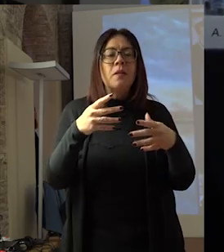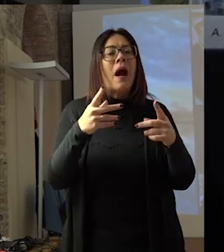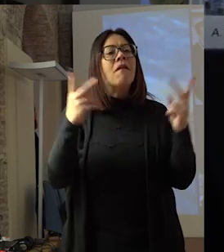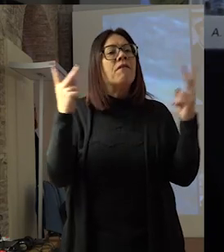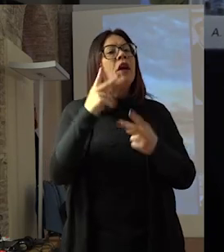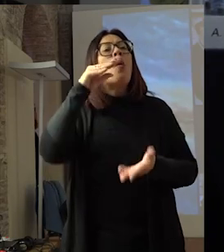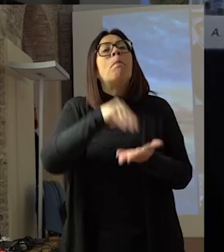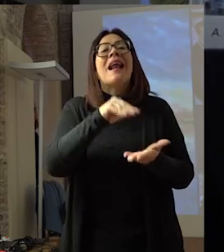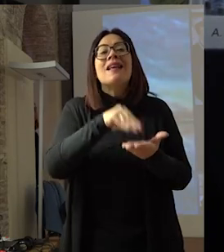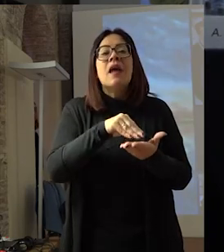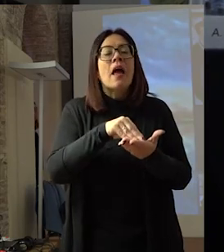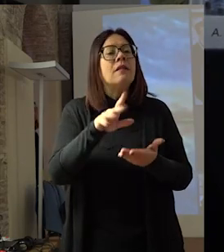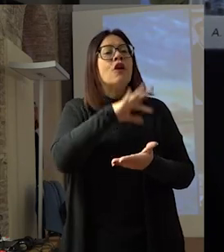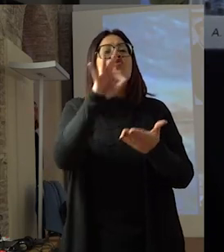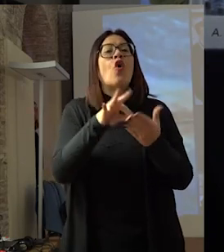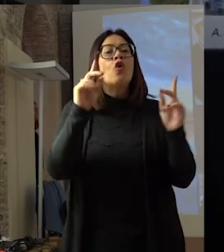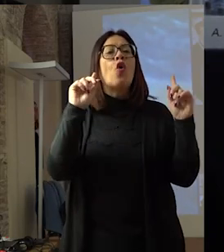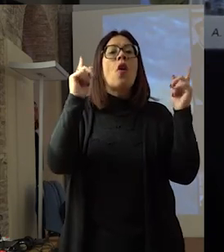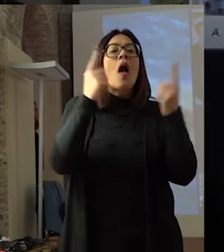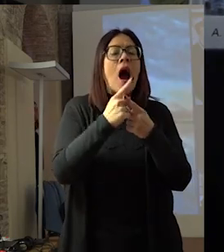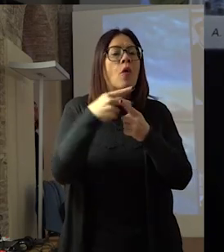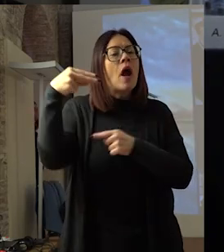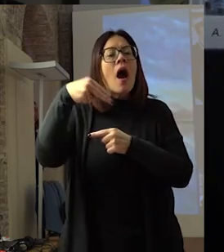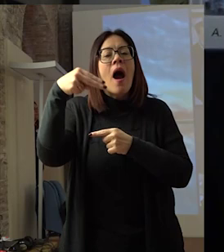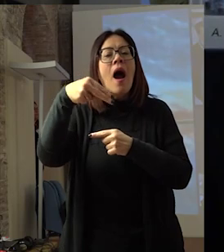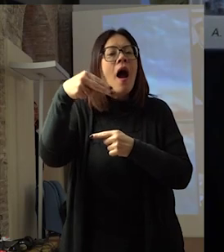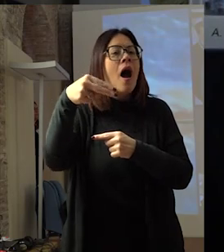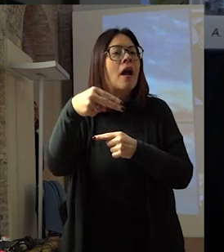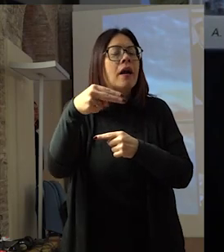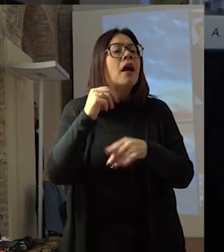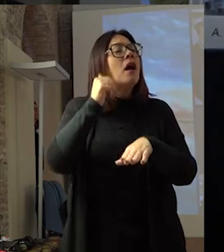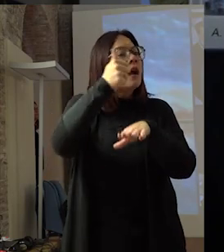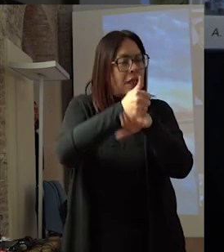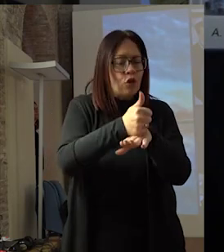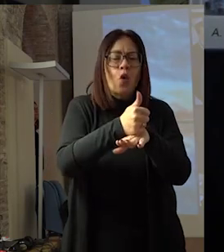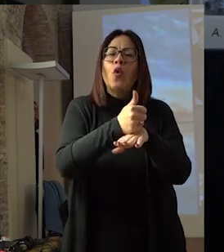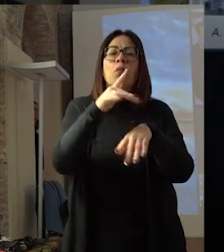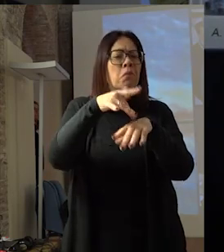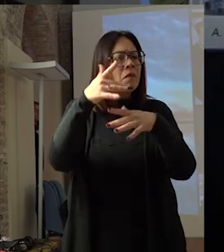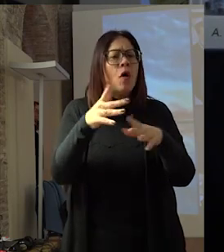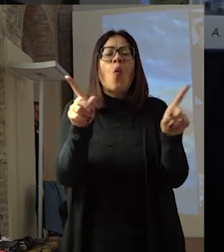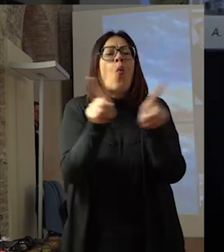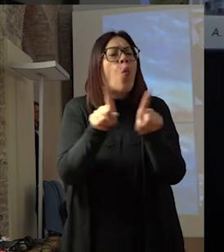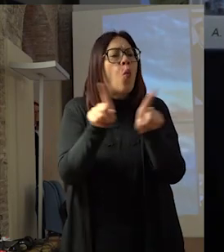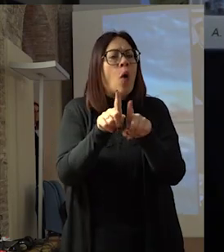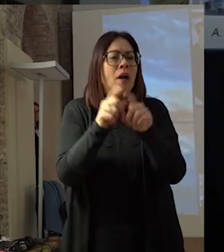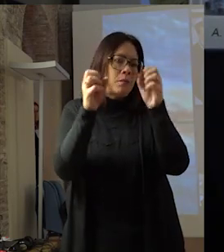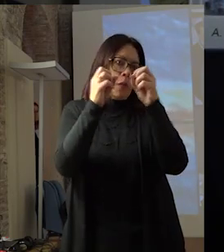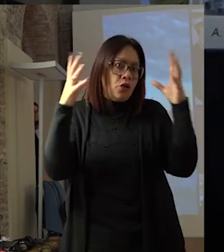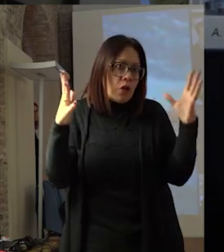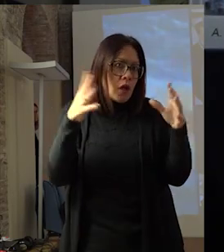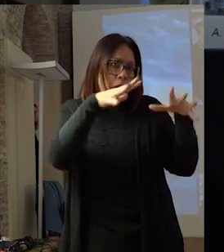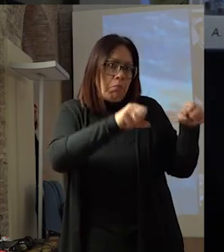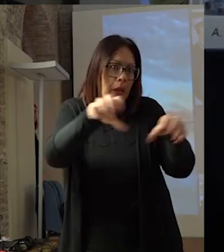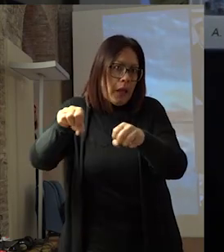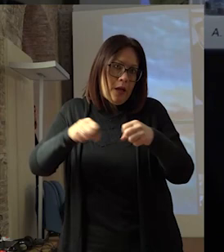giorno della laurea, in questi anni era rettore, e quindi sapete solo immaginare voi quali sono gli impegni del